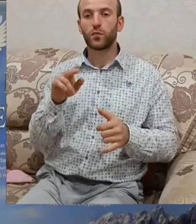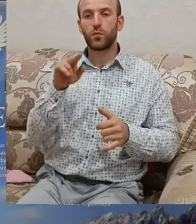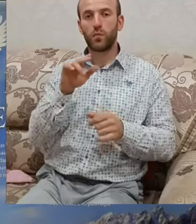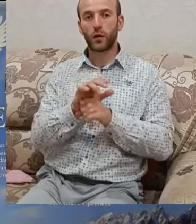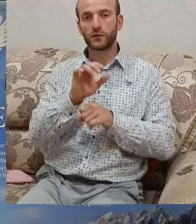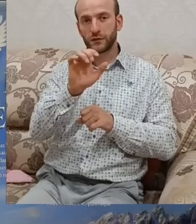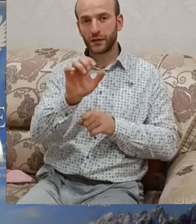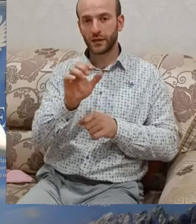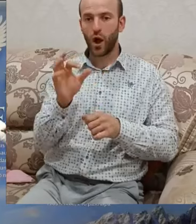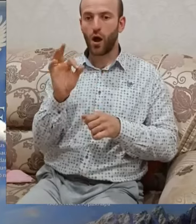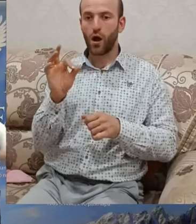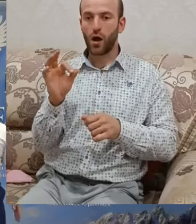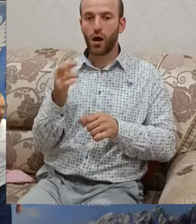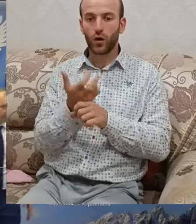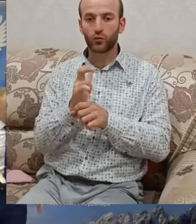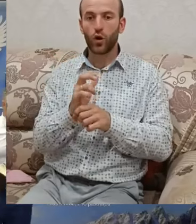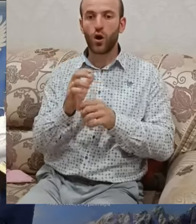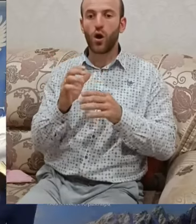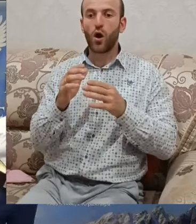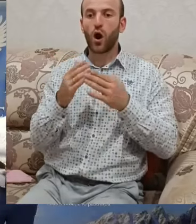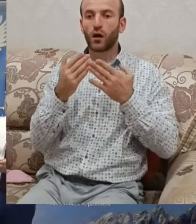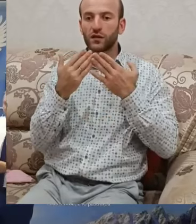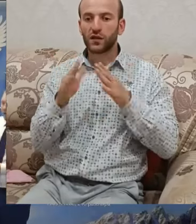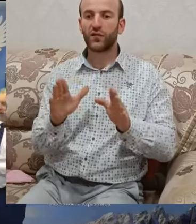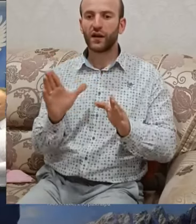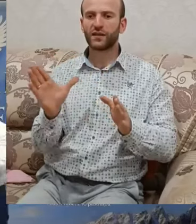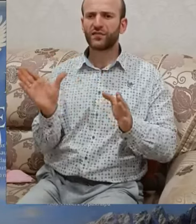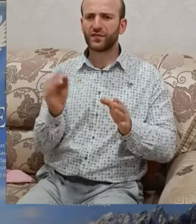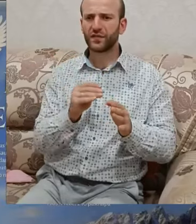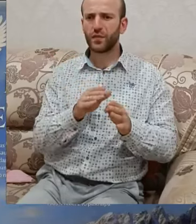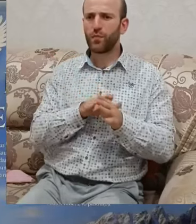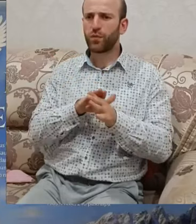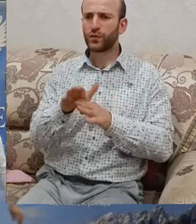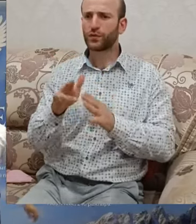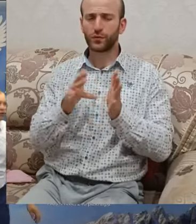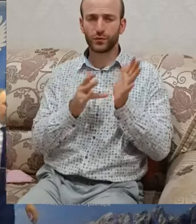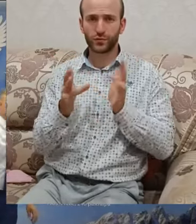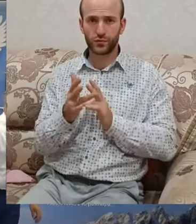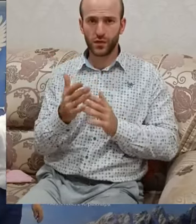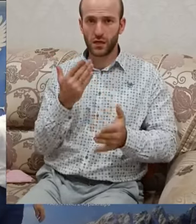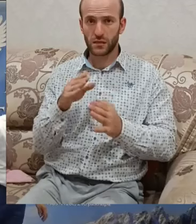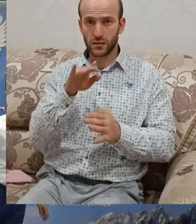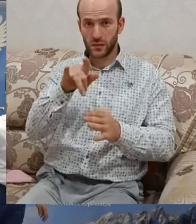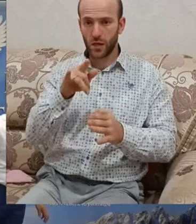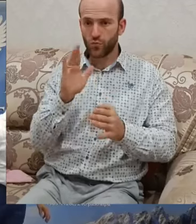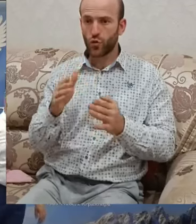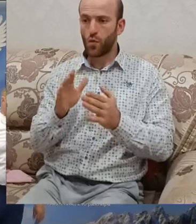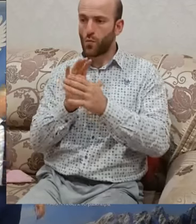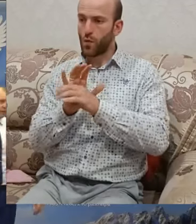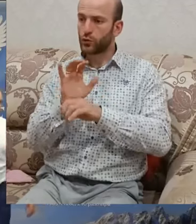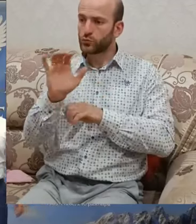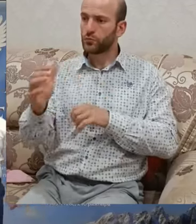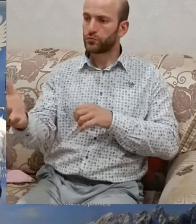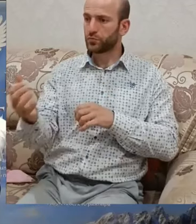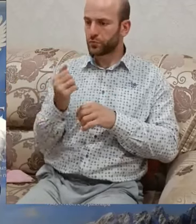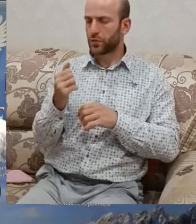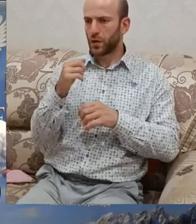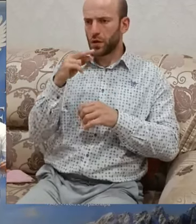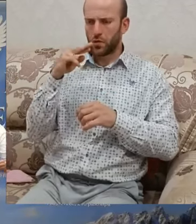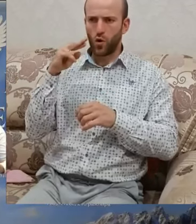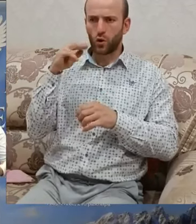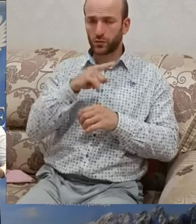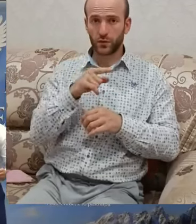aš neteisingai priimsiu žinią, если я неправильно приму послание, aš negalėsiu priimti viso žodžio tobulumo. Я не смогу